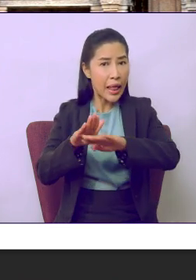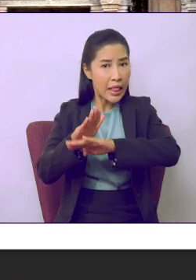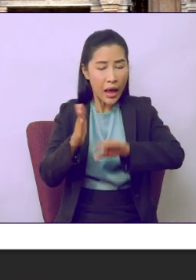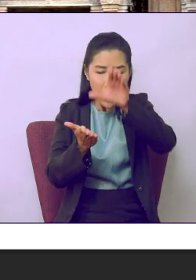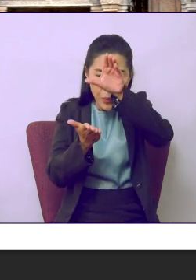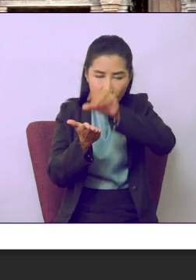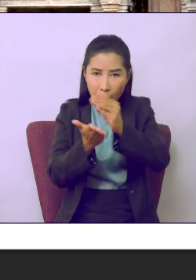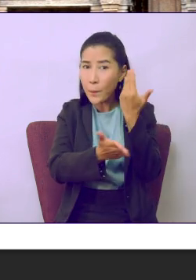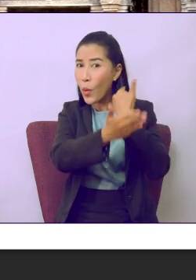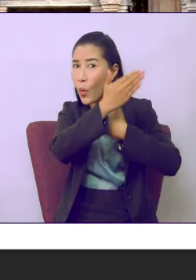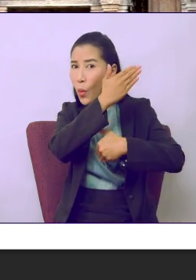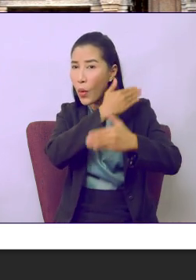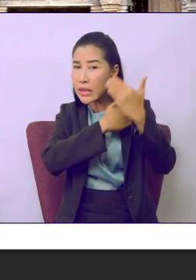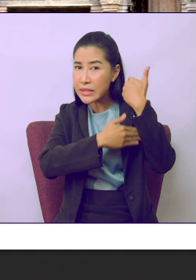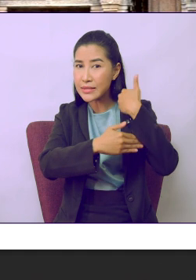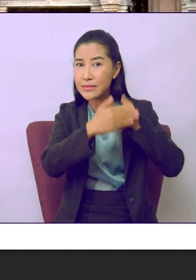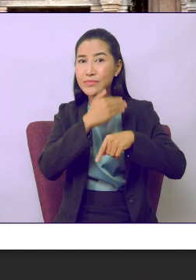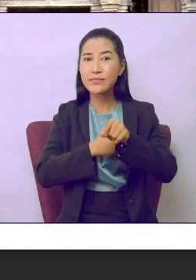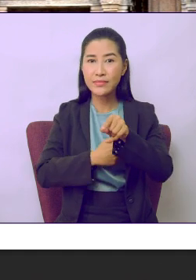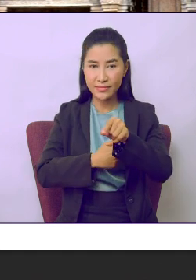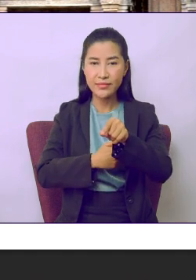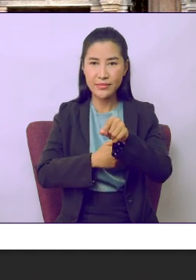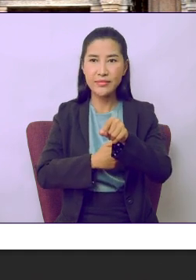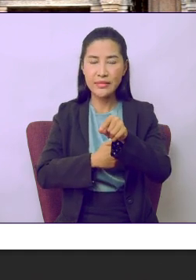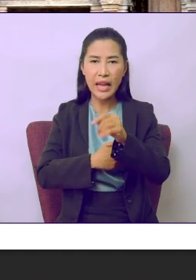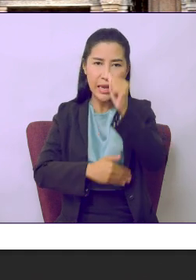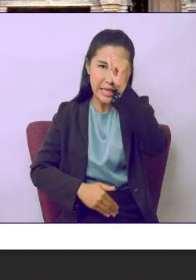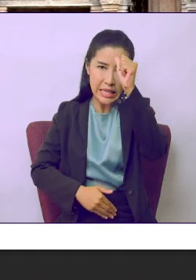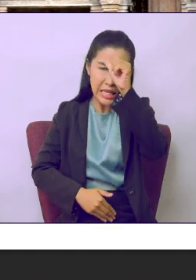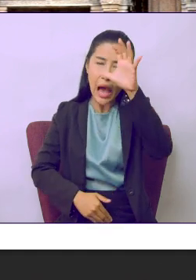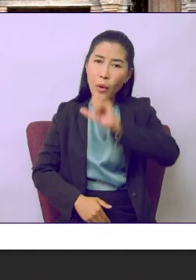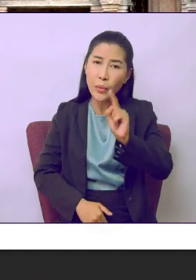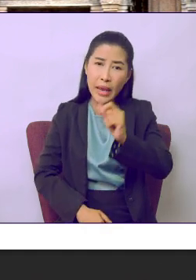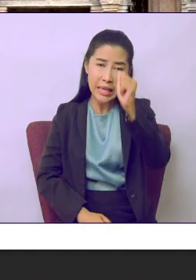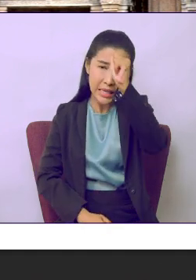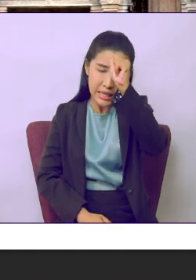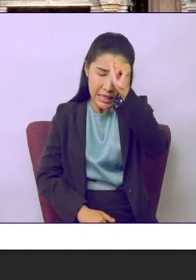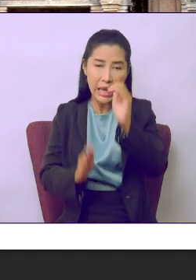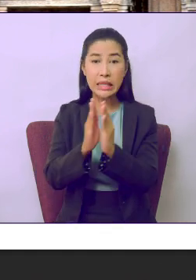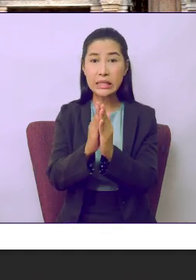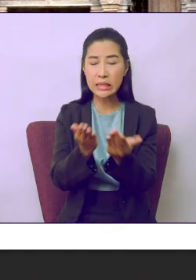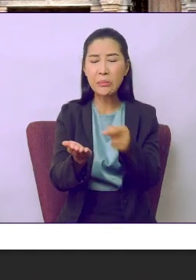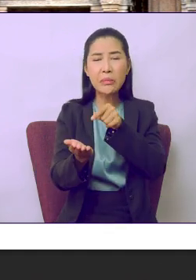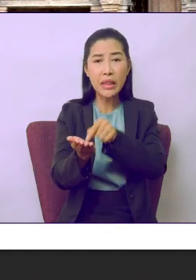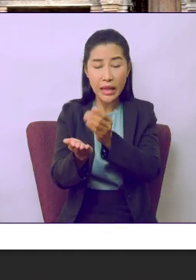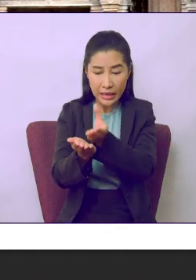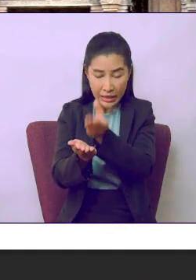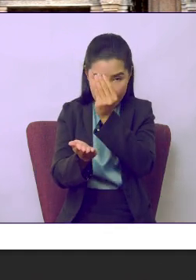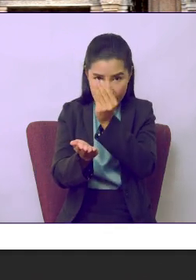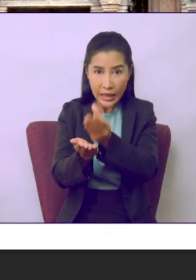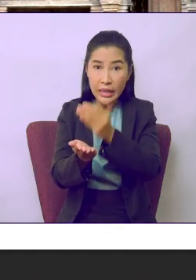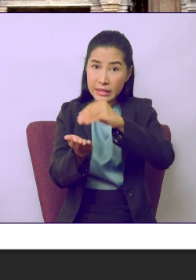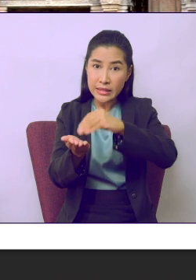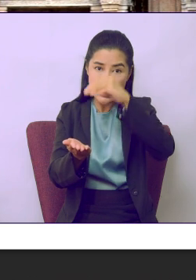ฐานทางประวัติศาสตร์เนี่ยนะครับก็มาจากทางอินเดียนะครับจากตำราที่ไว้ที่เราเรียนกันน่ะนะ